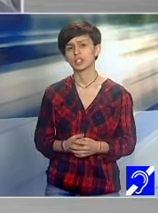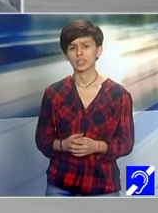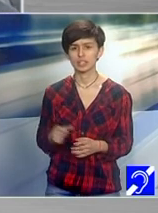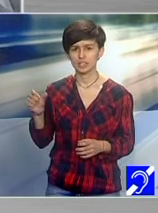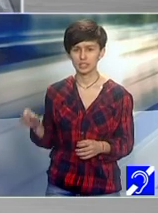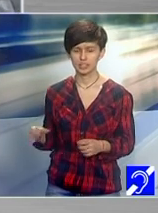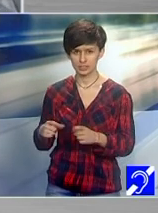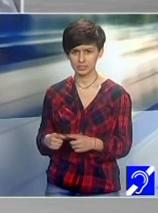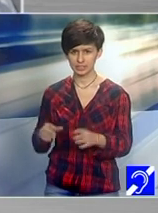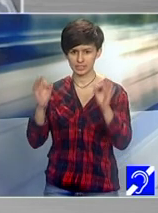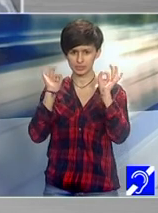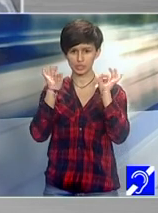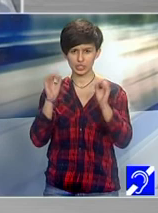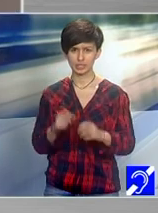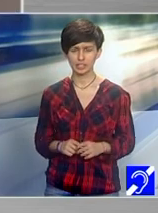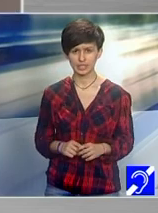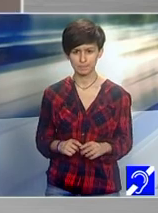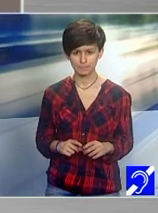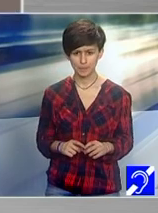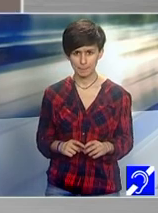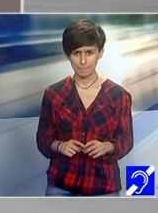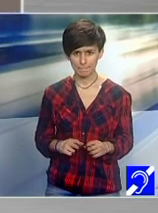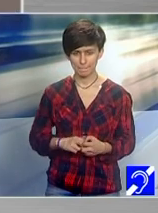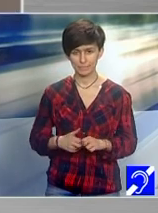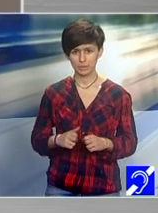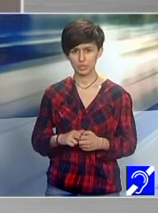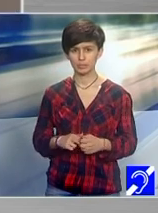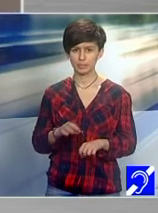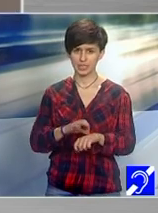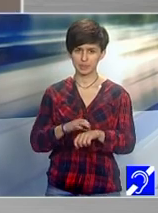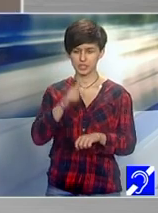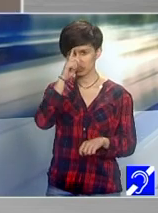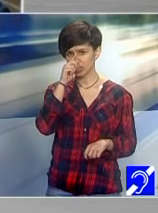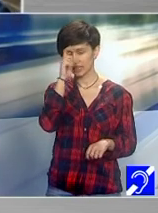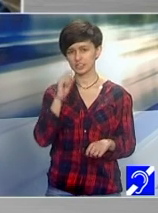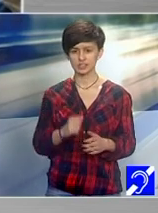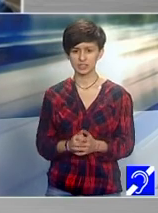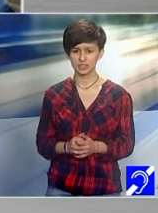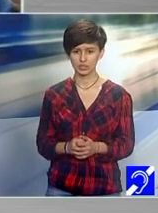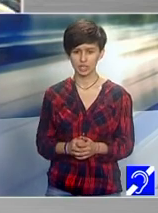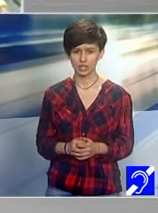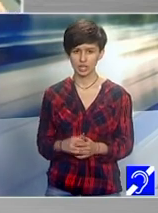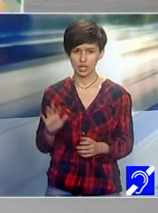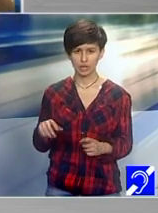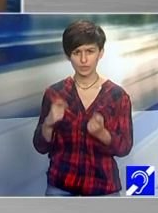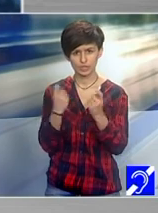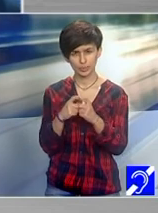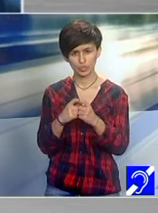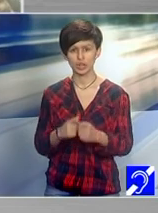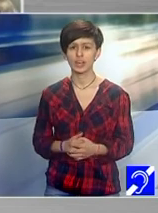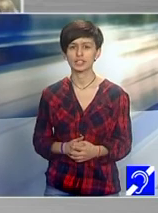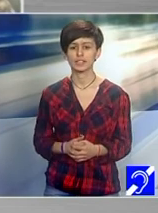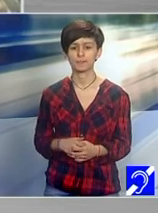specialitate veniturile medicilor au fost și ale asistentelor, numai ale medicilor, au fost înghețate ca și cum acest personal ar